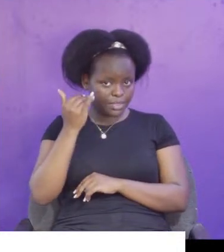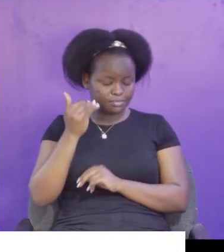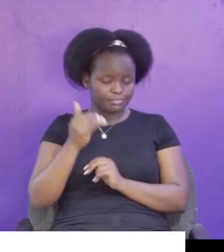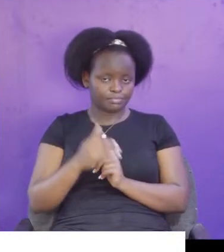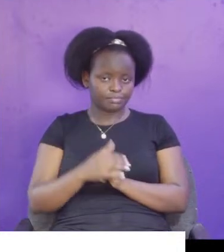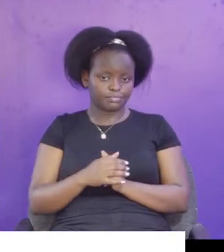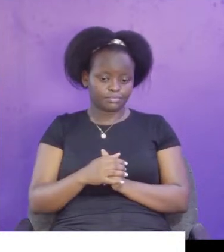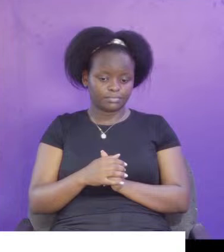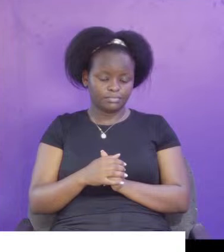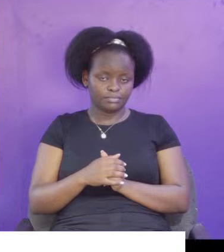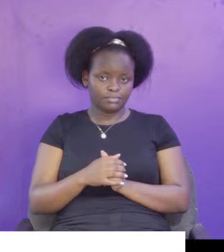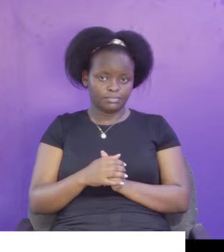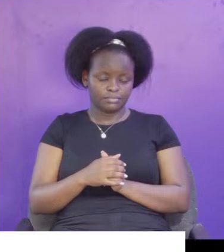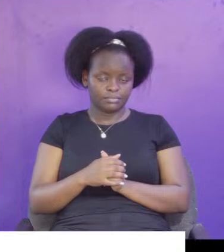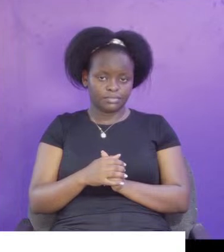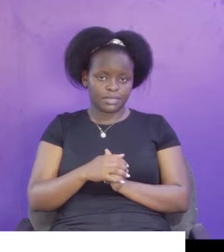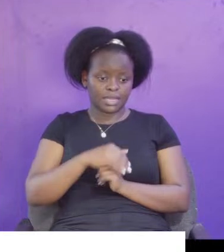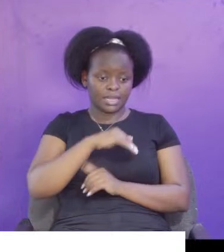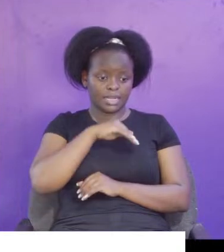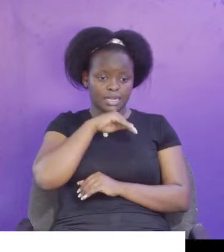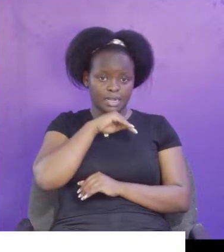Mheshimiwa Raila Amolo Odinga